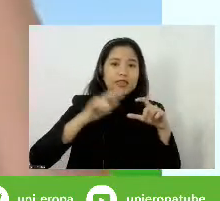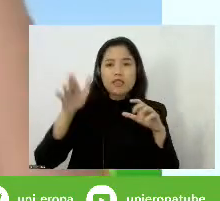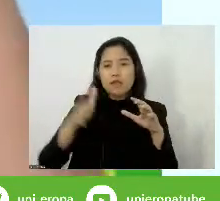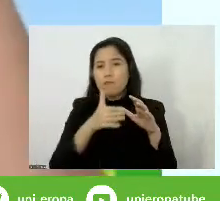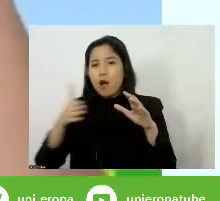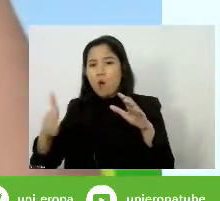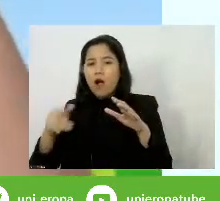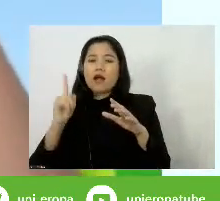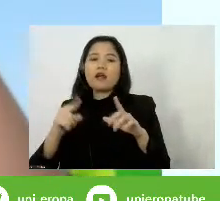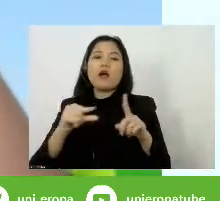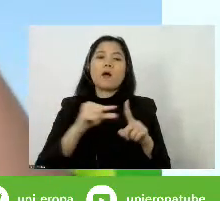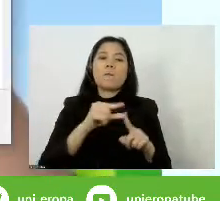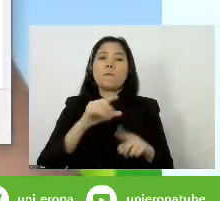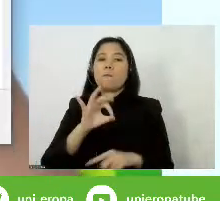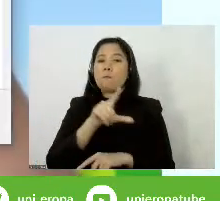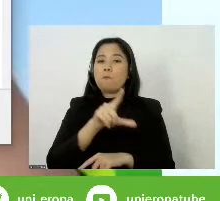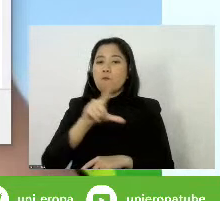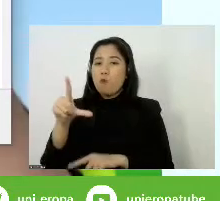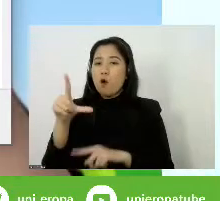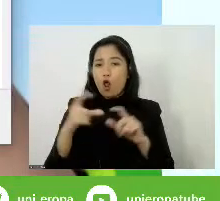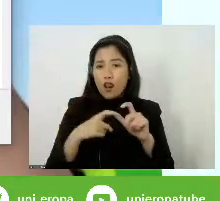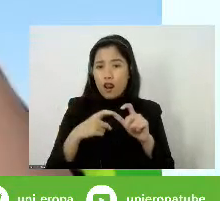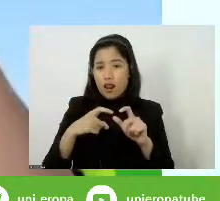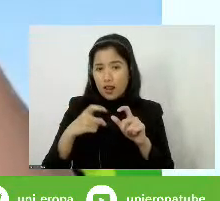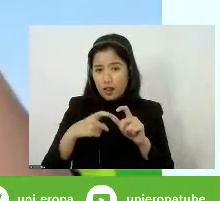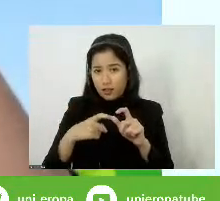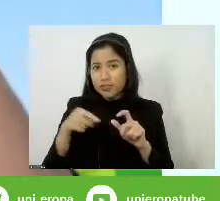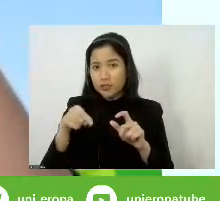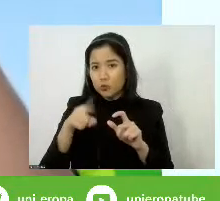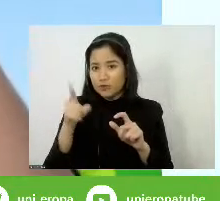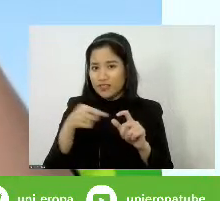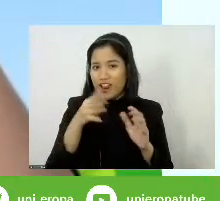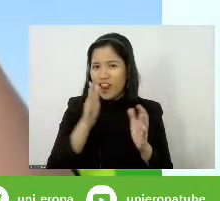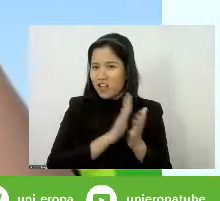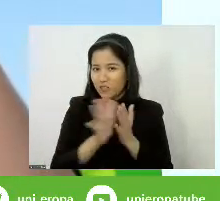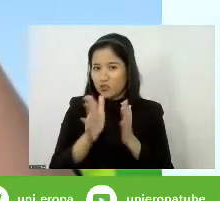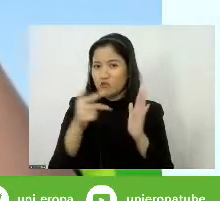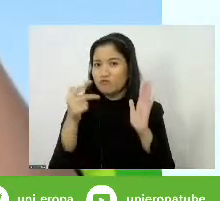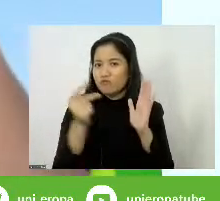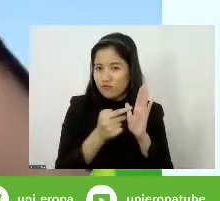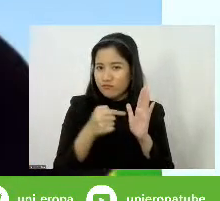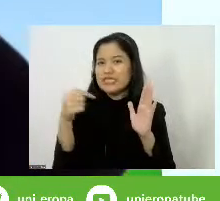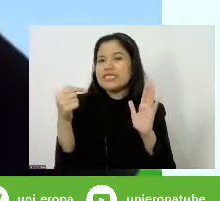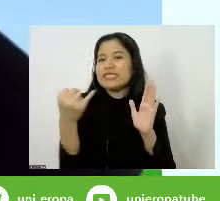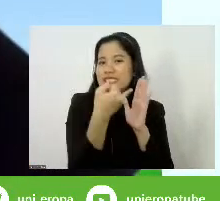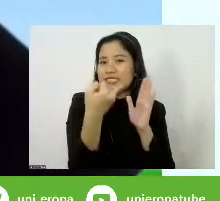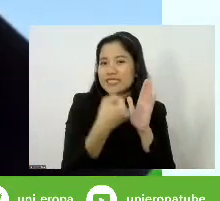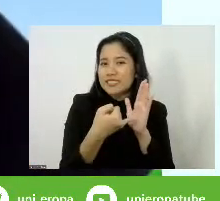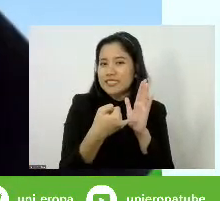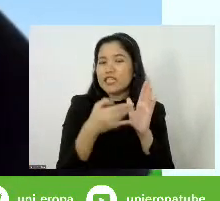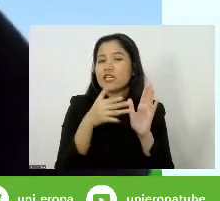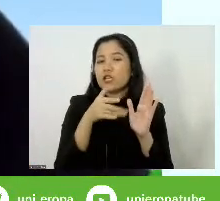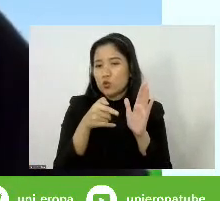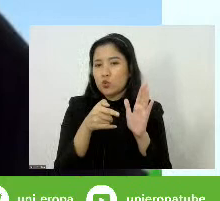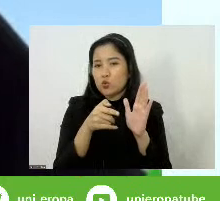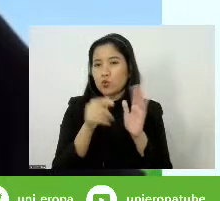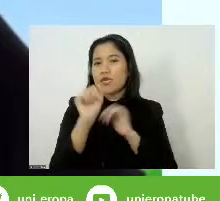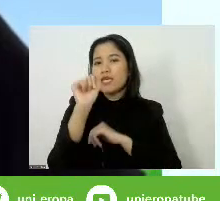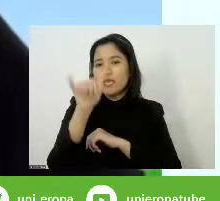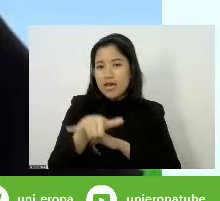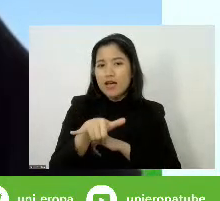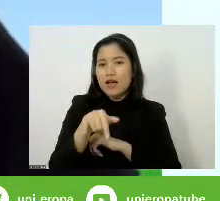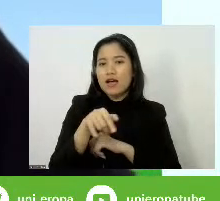temen-temen tinggal pencet aja habis itu berisi nah seperti ini yes ini dia hasilnya